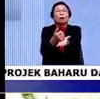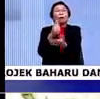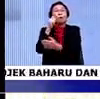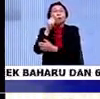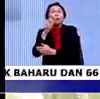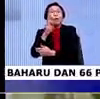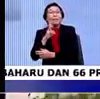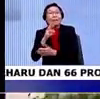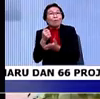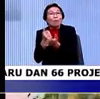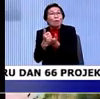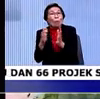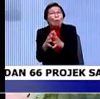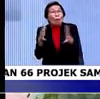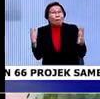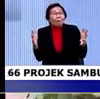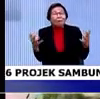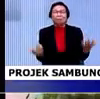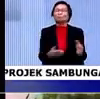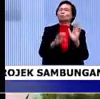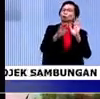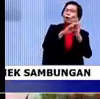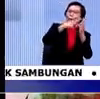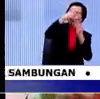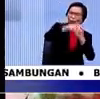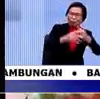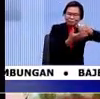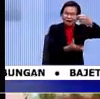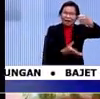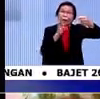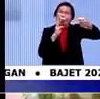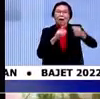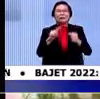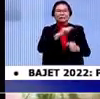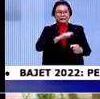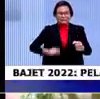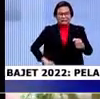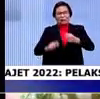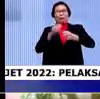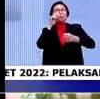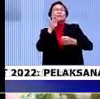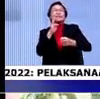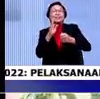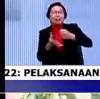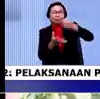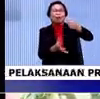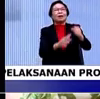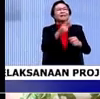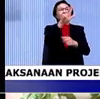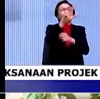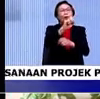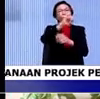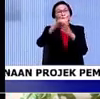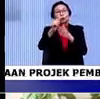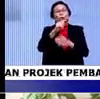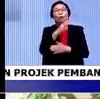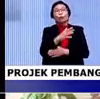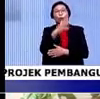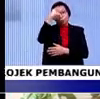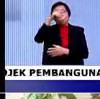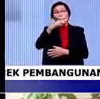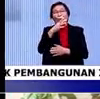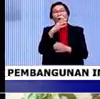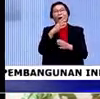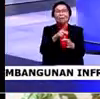penganalisis sosiopolitik dan juga ahli akademik dari Universiti Sains Malaysia. Baik, Prof, kalau kita lihat secara keseluruhan,